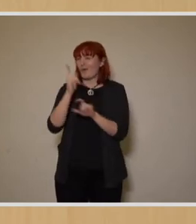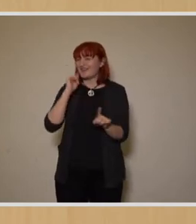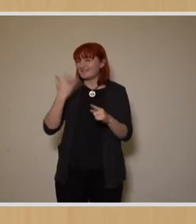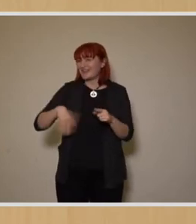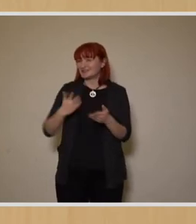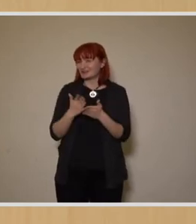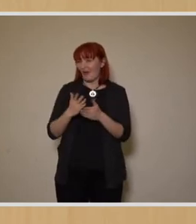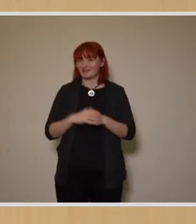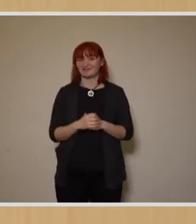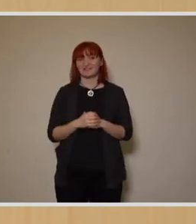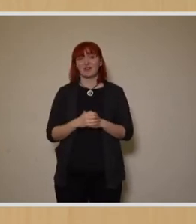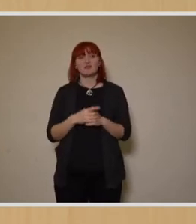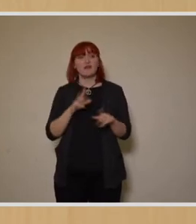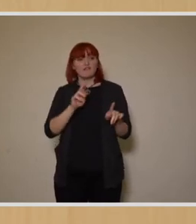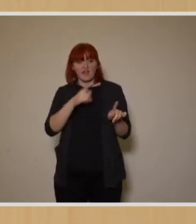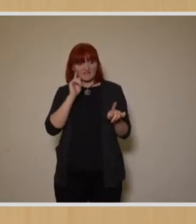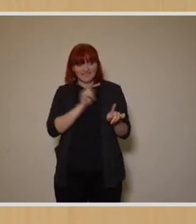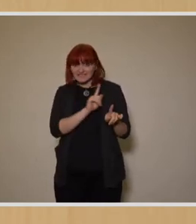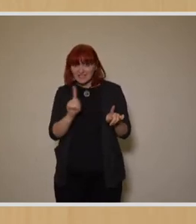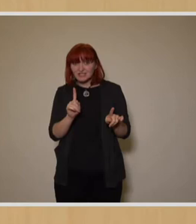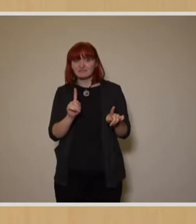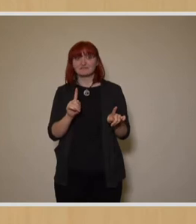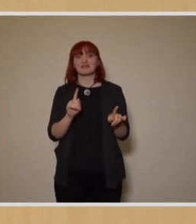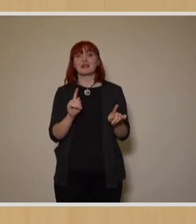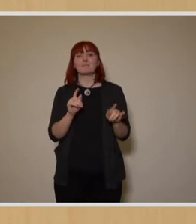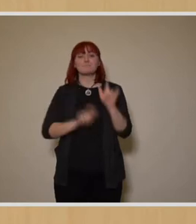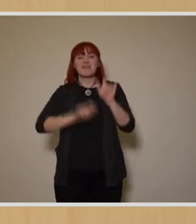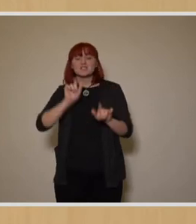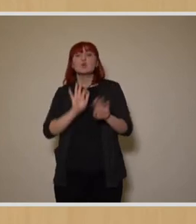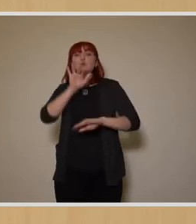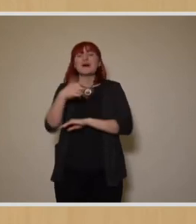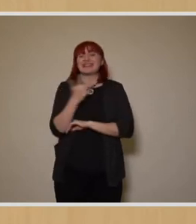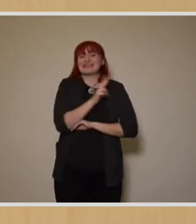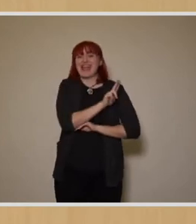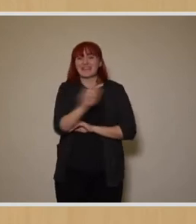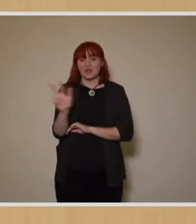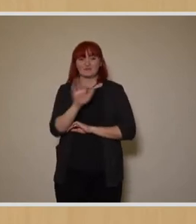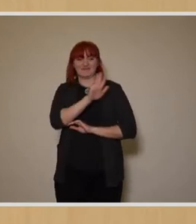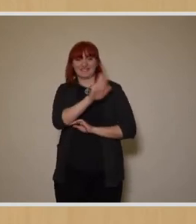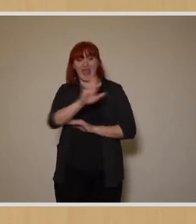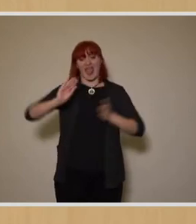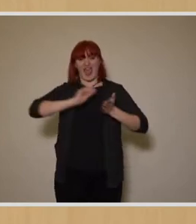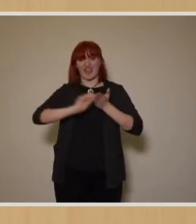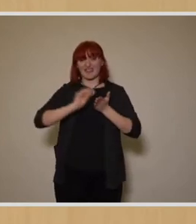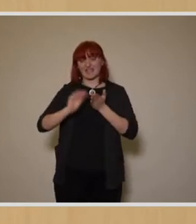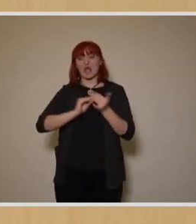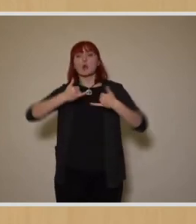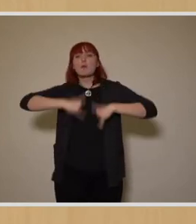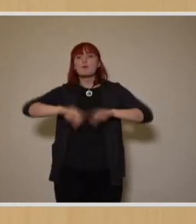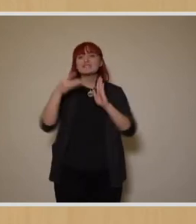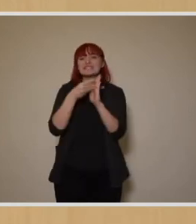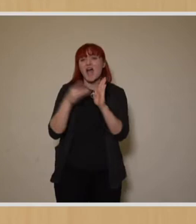Erinnerung. Und für alle, die es nicht wissen, über 3000 Menschen gaben uns ihre Meldeadresse, ihr